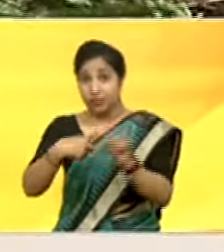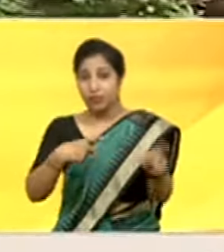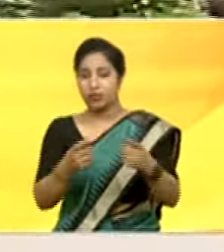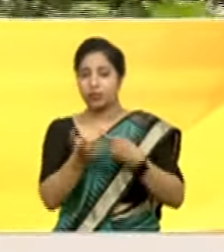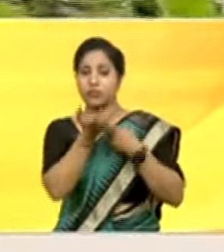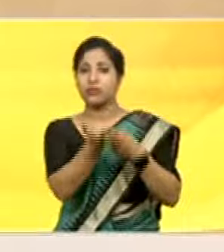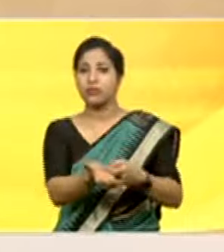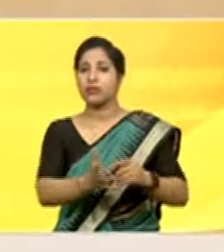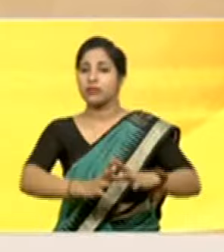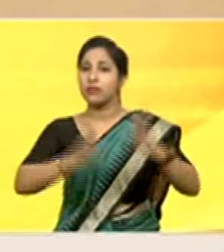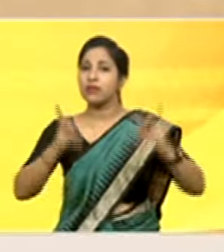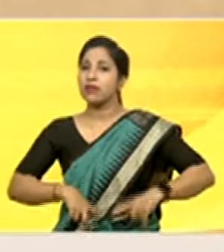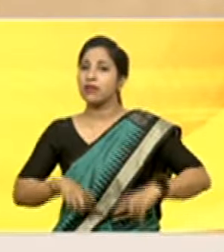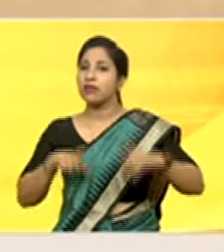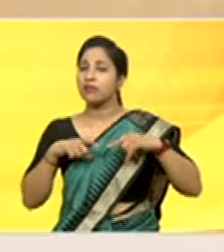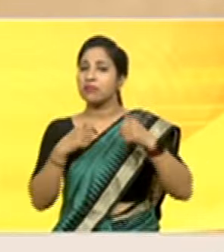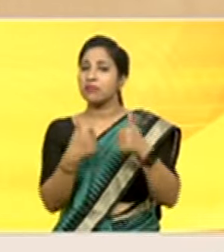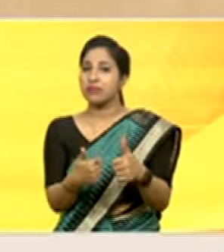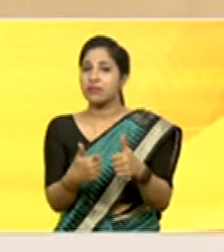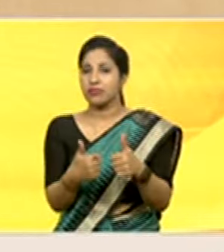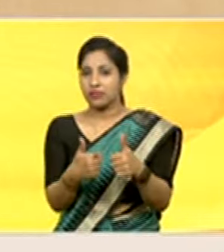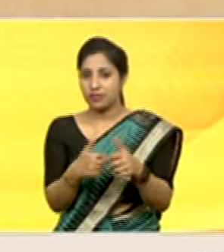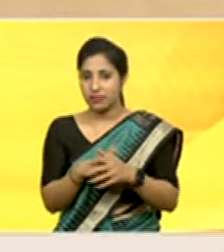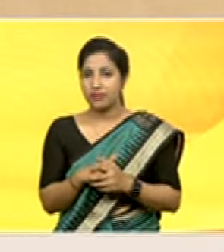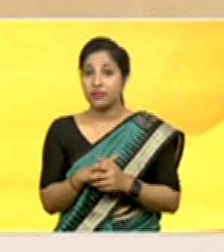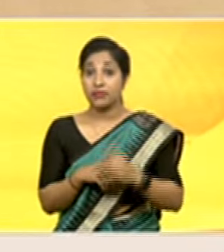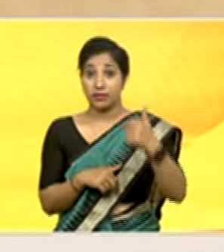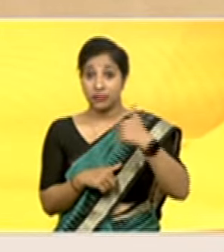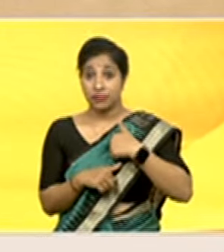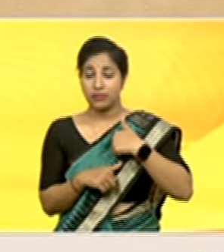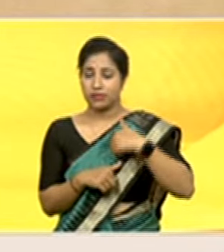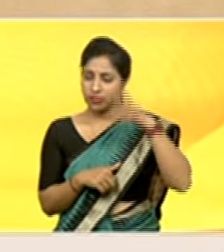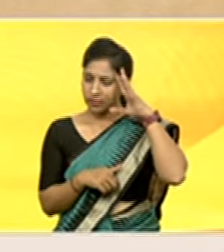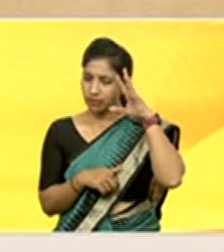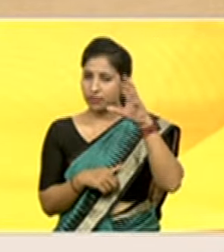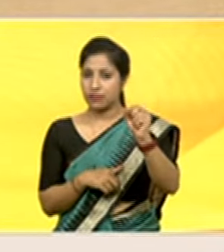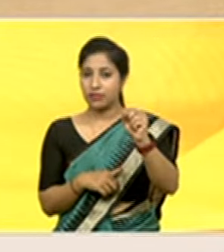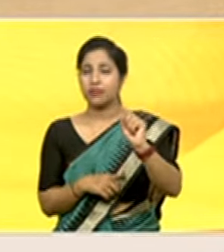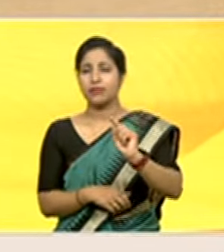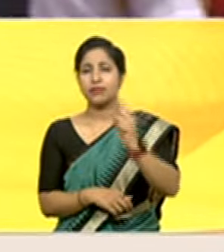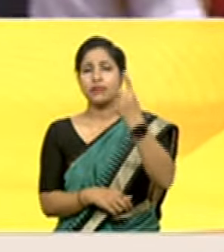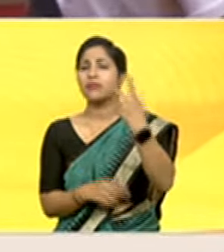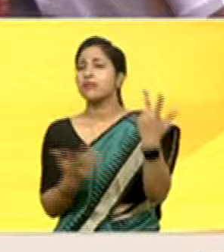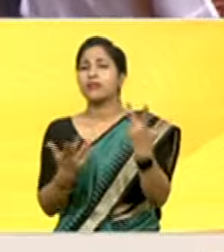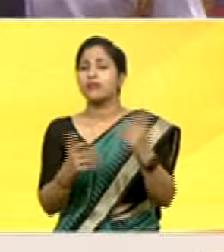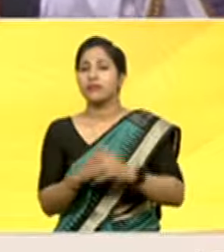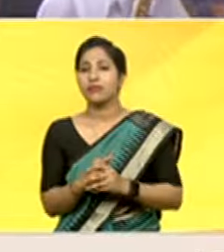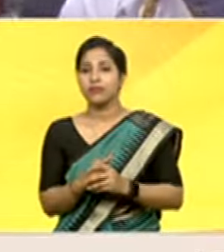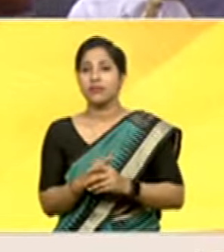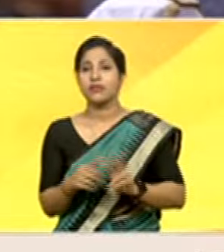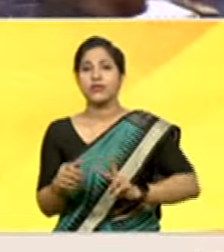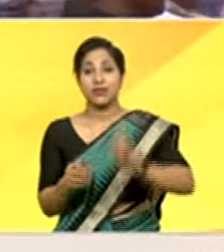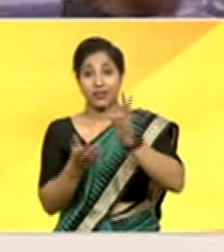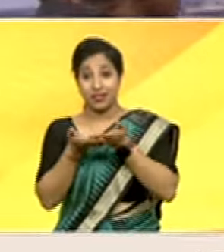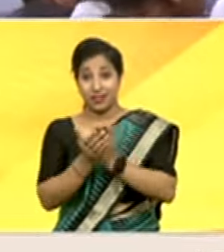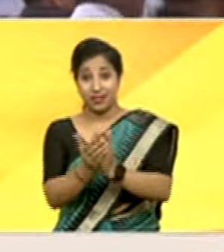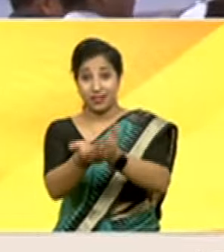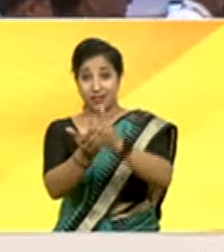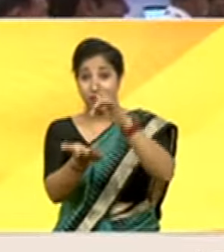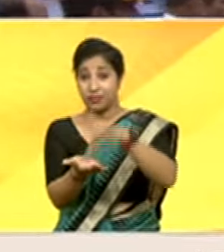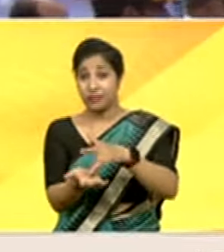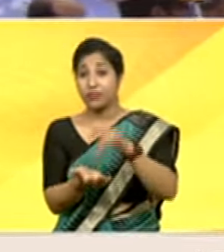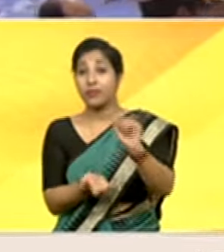सम्मान का जीवन भी मिल रहा है। मुझे आध है एक बार विशागा पत्नम में